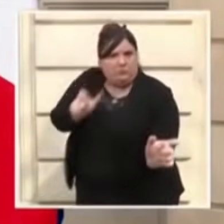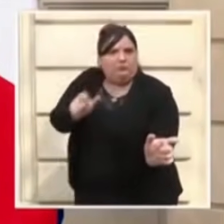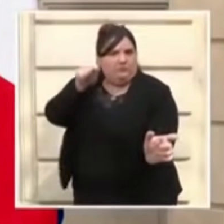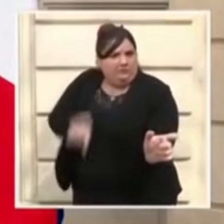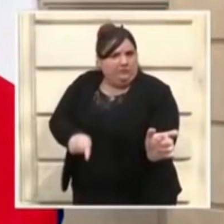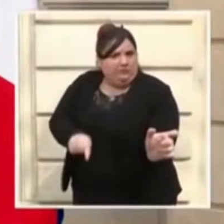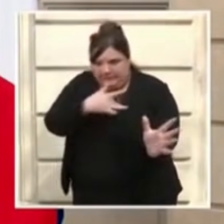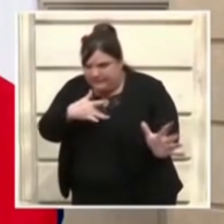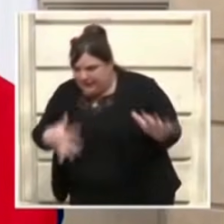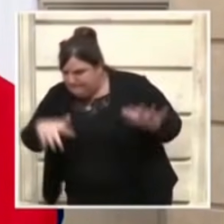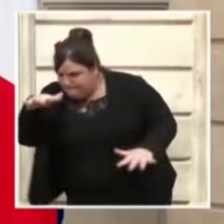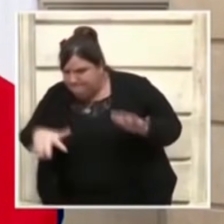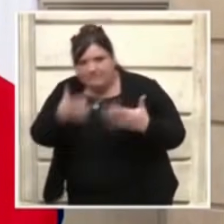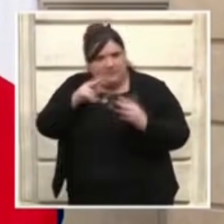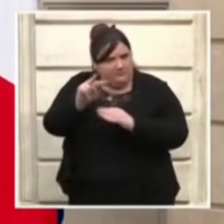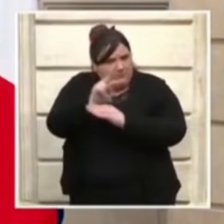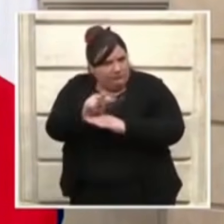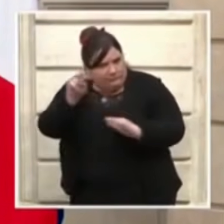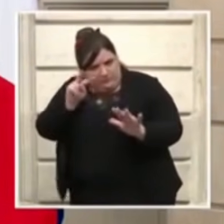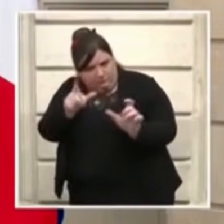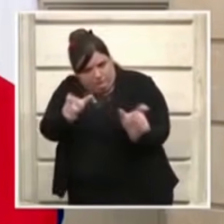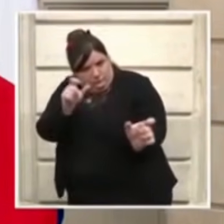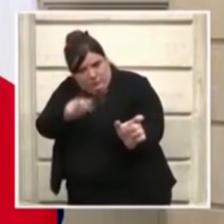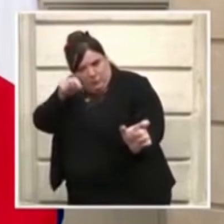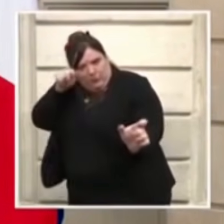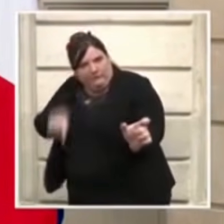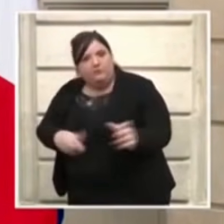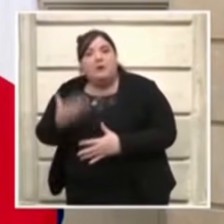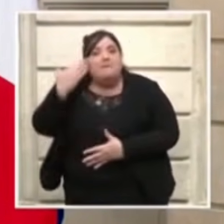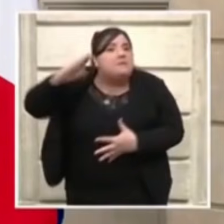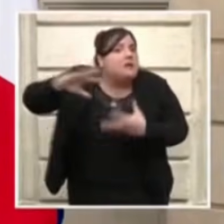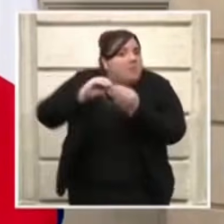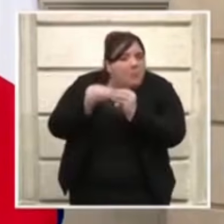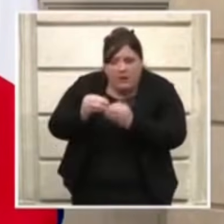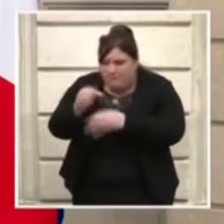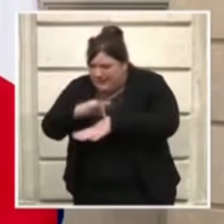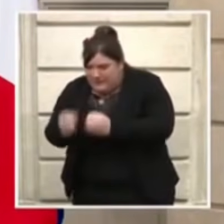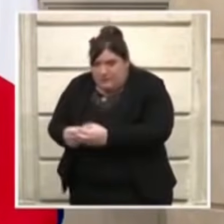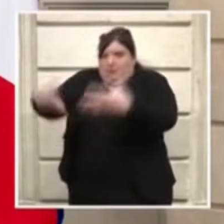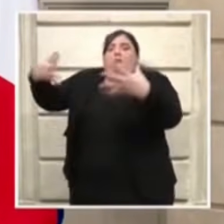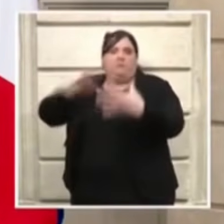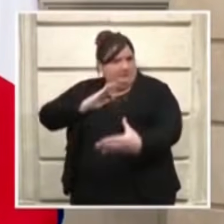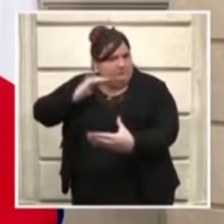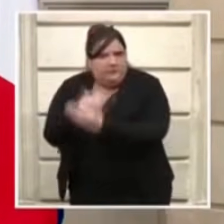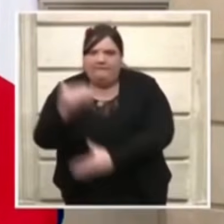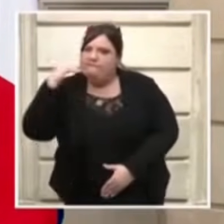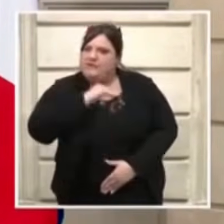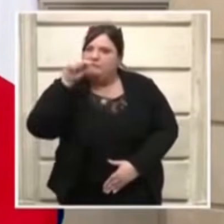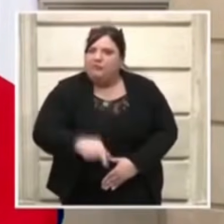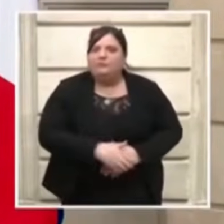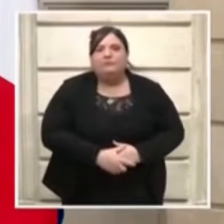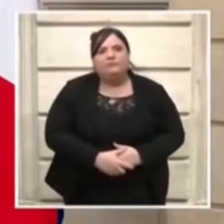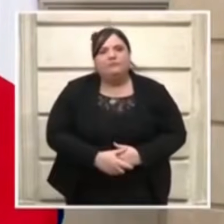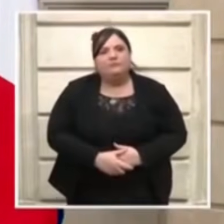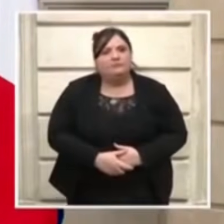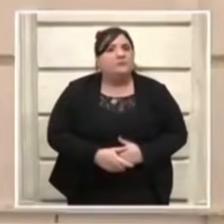sanitaire, nous donnant également la capacité d'une réaction rapide en cas de nouvelle accélération de